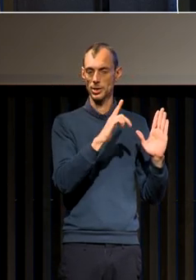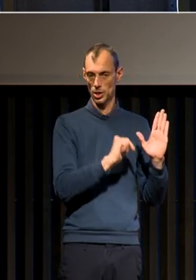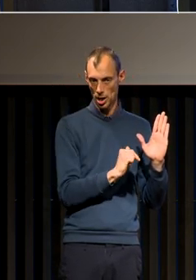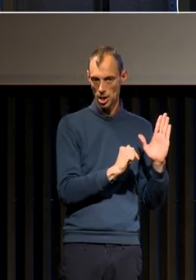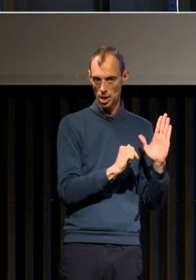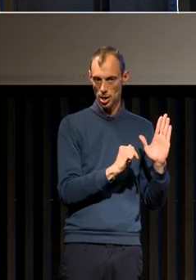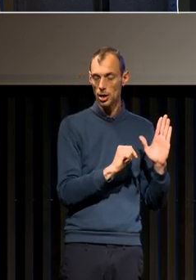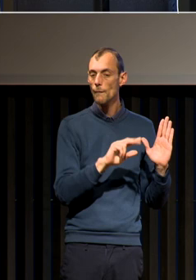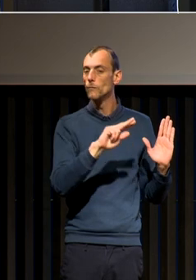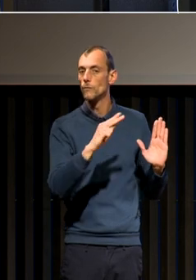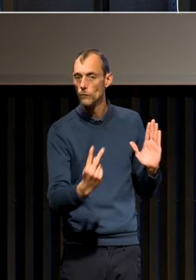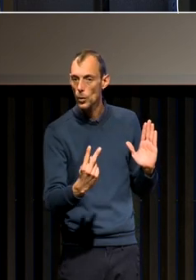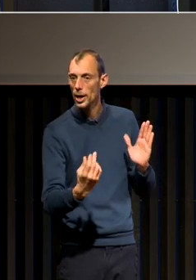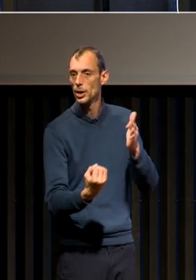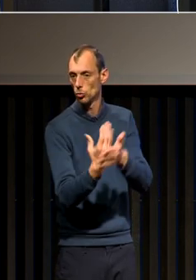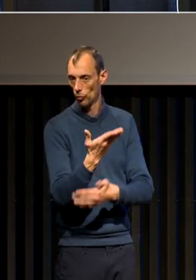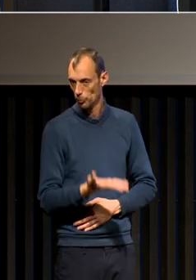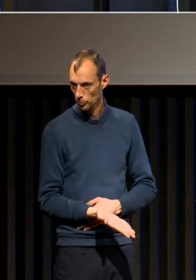en violet est nouveau.